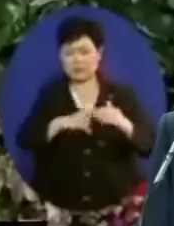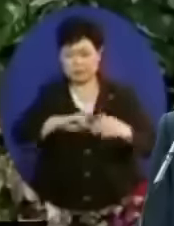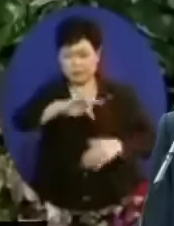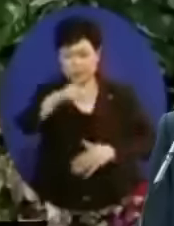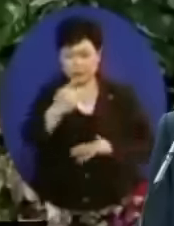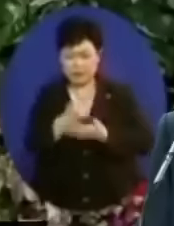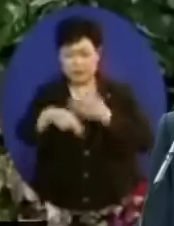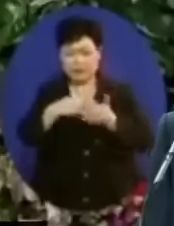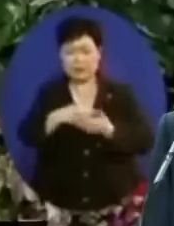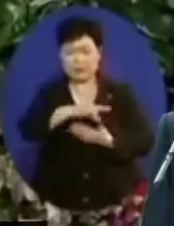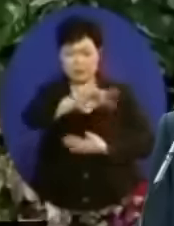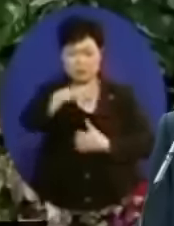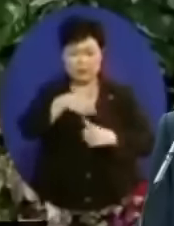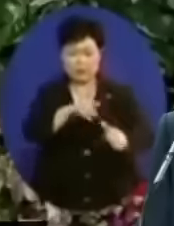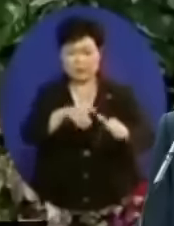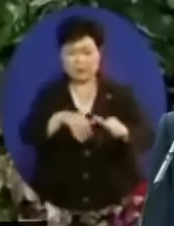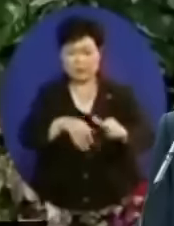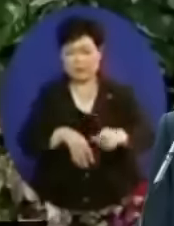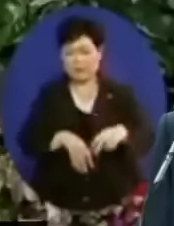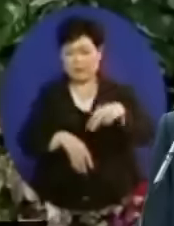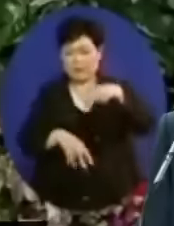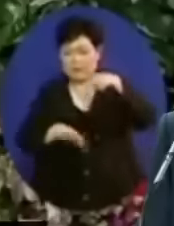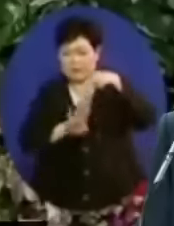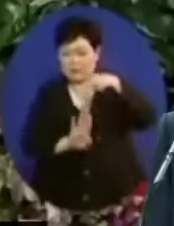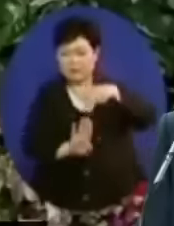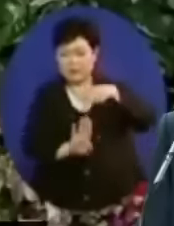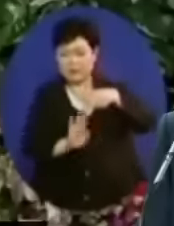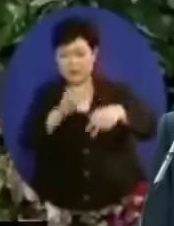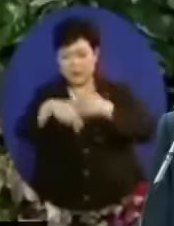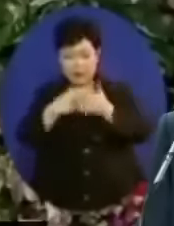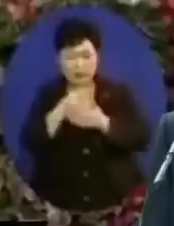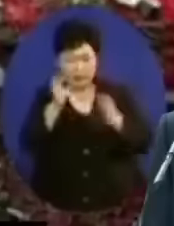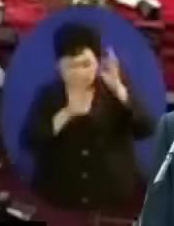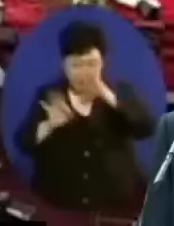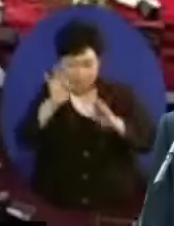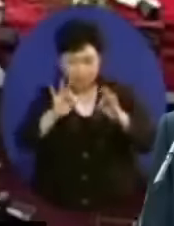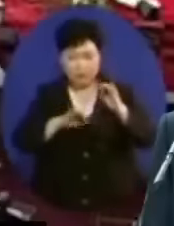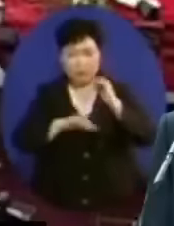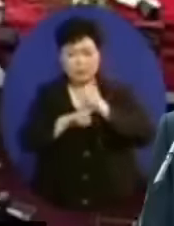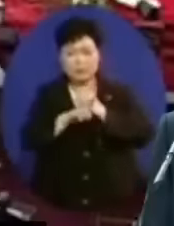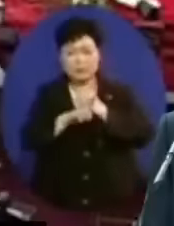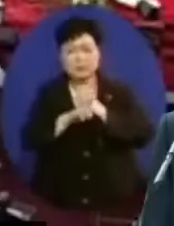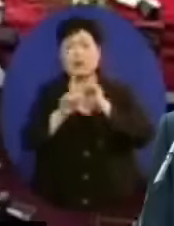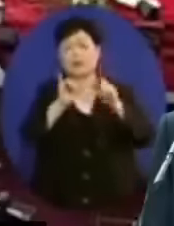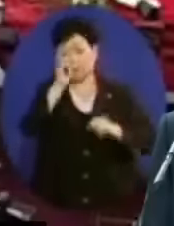돌아가는 것이라고 말하고 스바냐는 야훼를 찾는 것이라고 말씀했습니다.